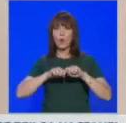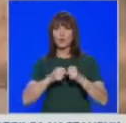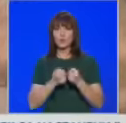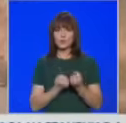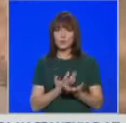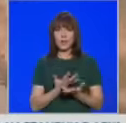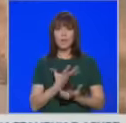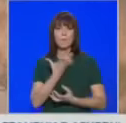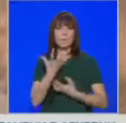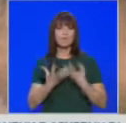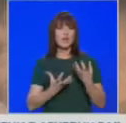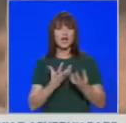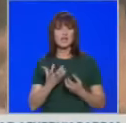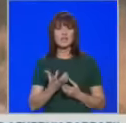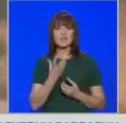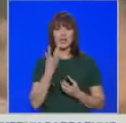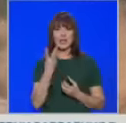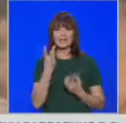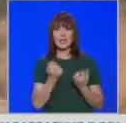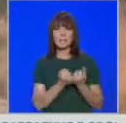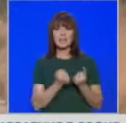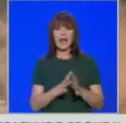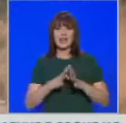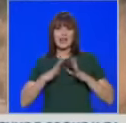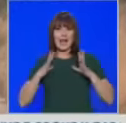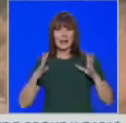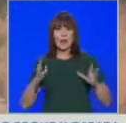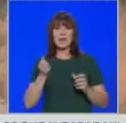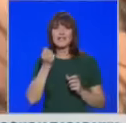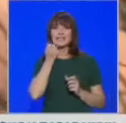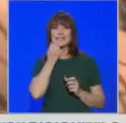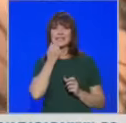по крайбрежието бушуват на три основни фронта, като най-големият е